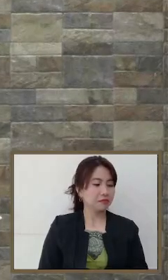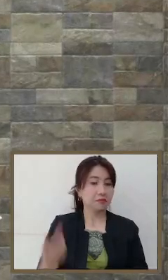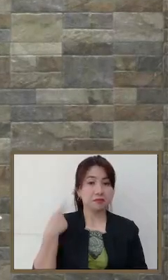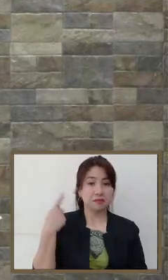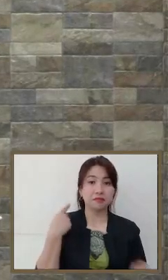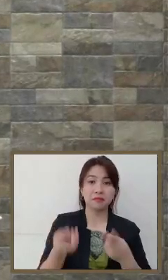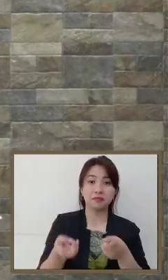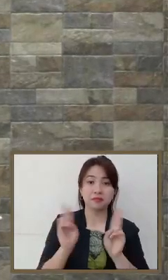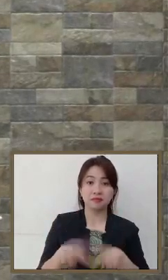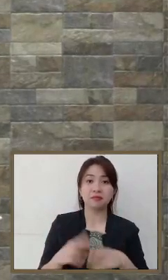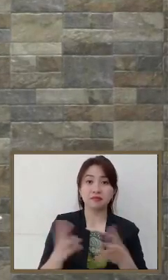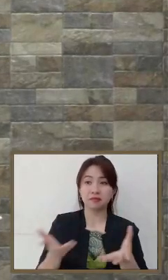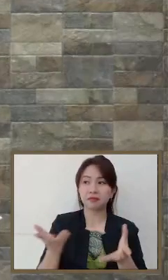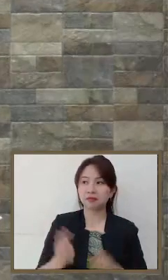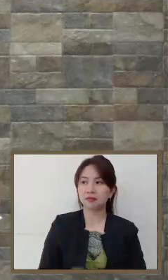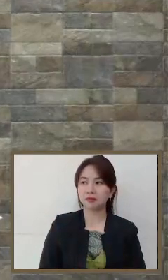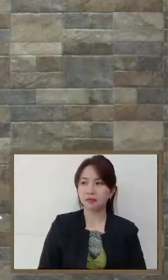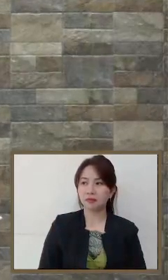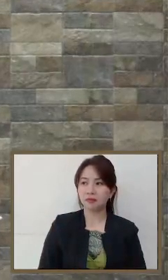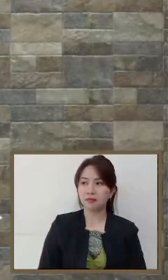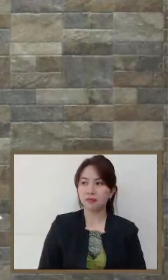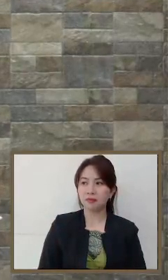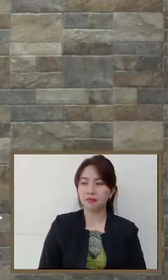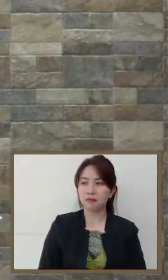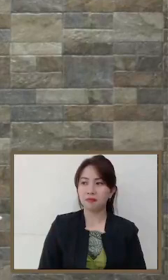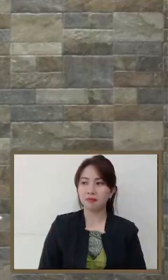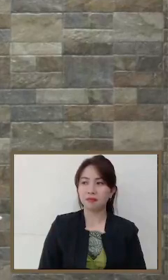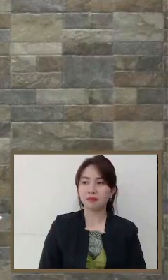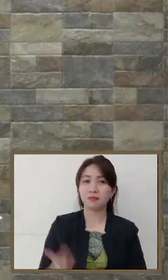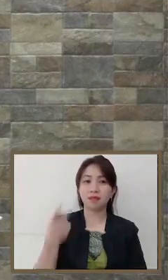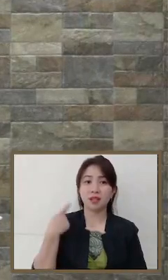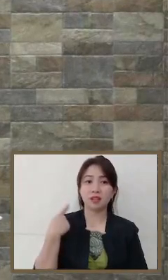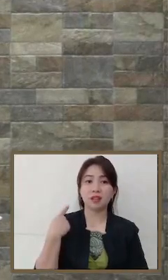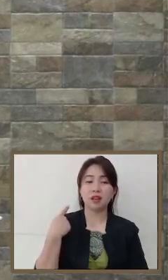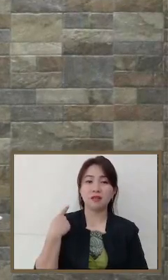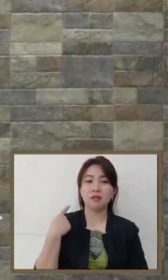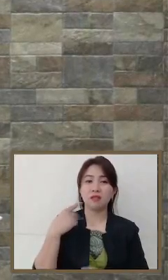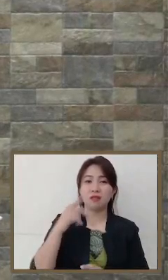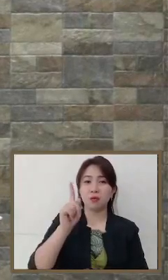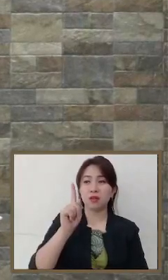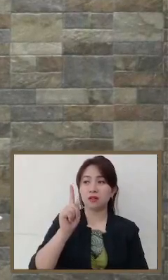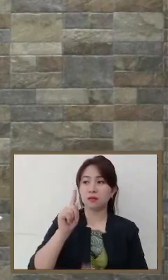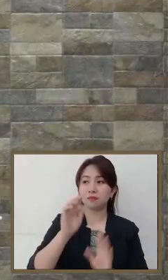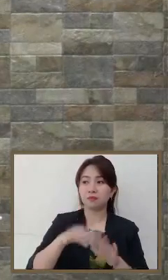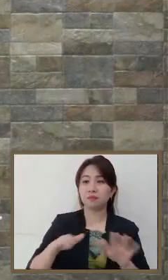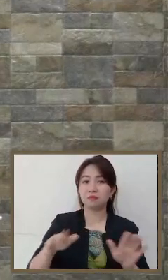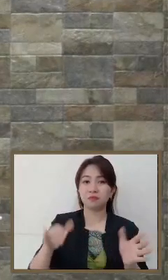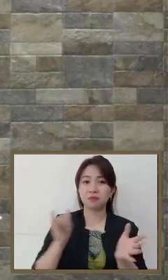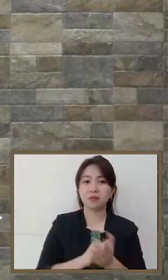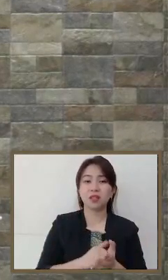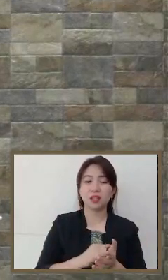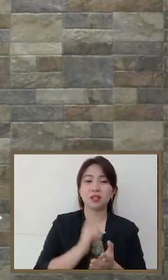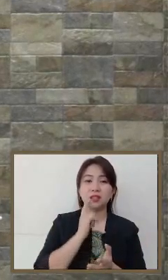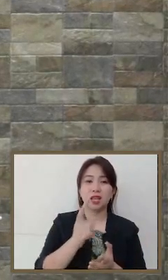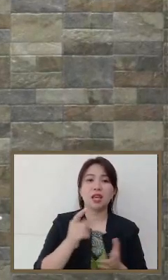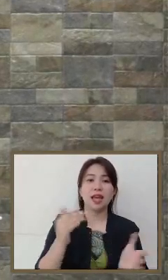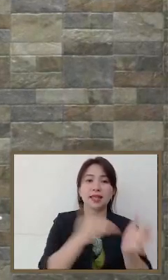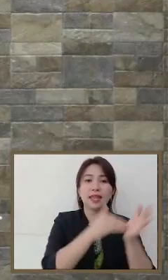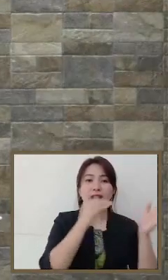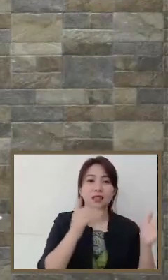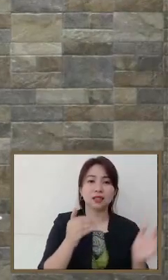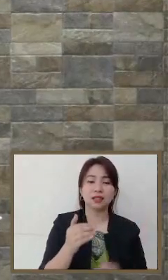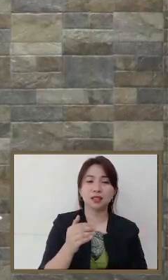na sir sinigawan si nanay Nakakalungkot yung ganon Mga kapatid